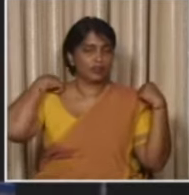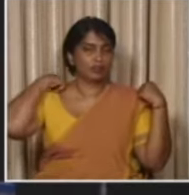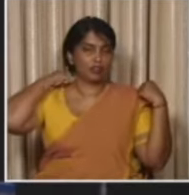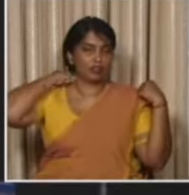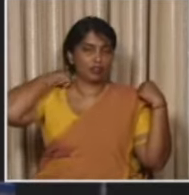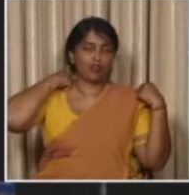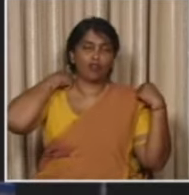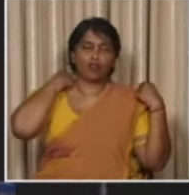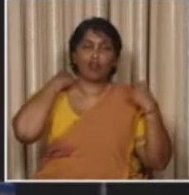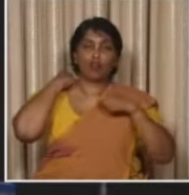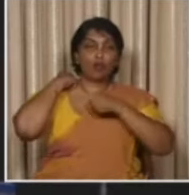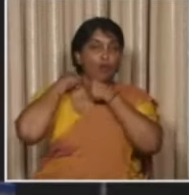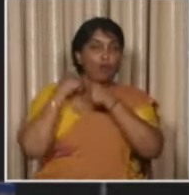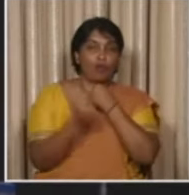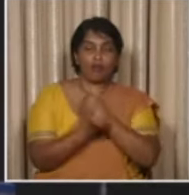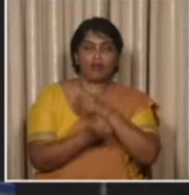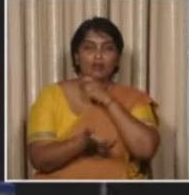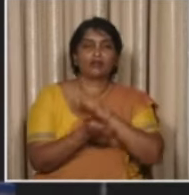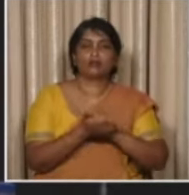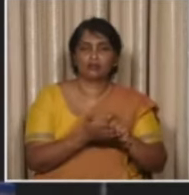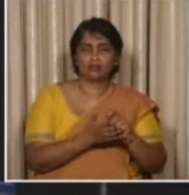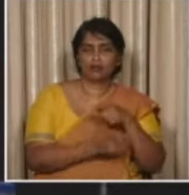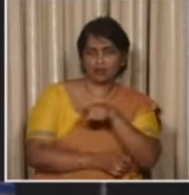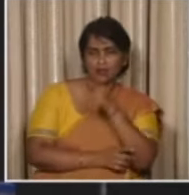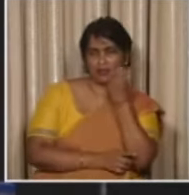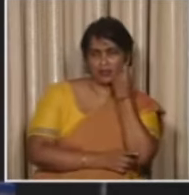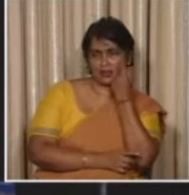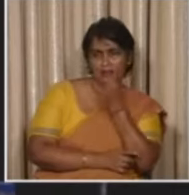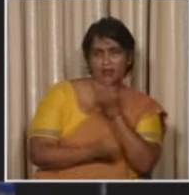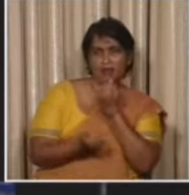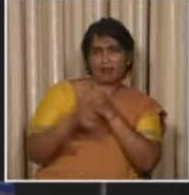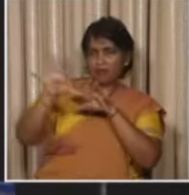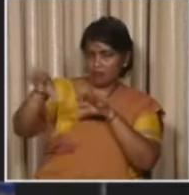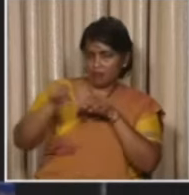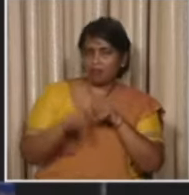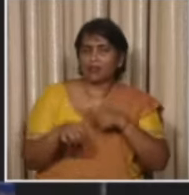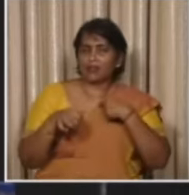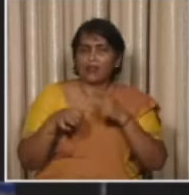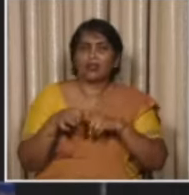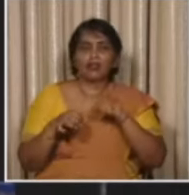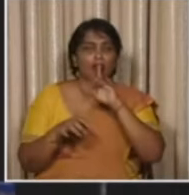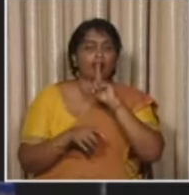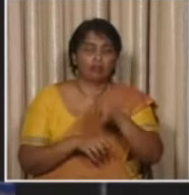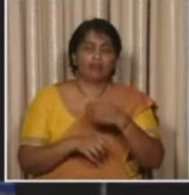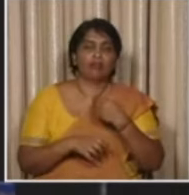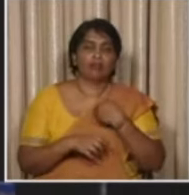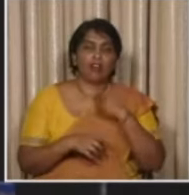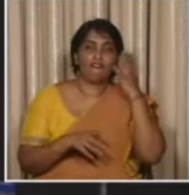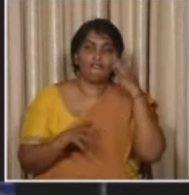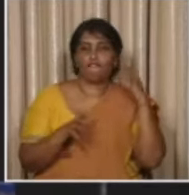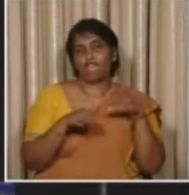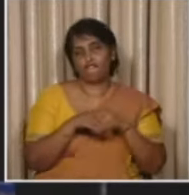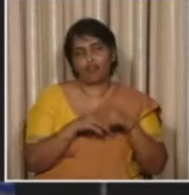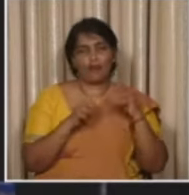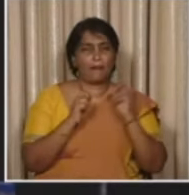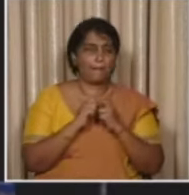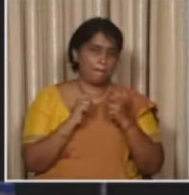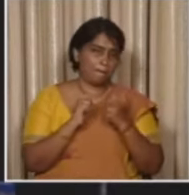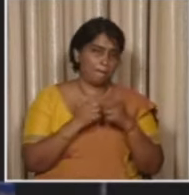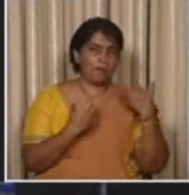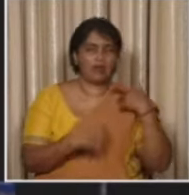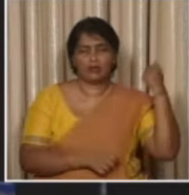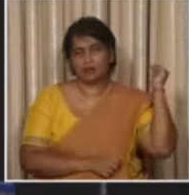පොලිසියේ විශ්‍රාමික නිලධාරී එයා මෙයාව සැකසහිතයි මෙයාව අල්ලගෙන කතා කරනකොට මෙයා කියනවා මම බිරිඳත් එක්ක ප්‍රශ්නයක් ඇති කරගෙන මෙතෙන්ට